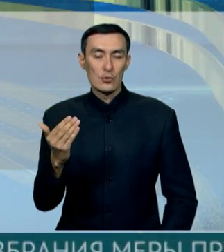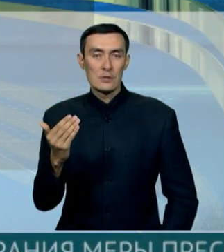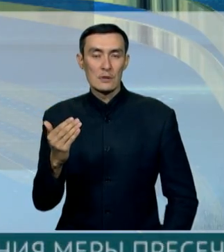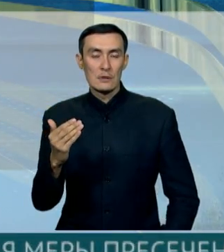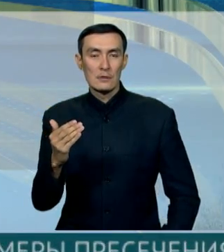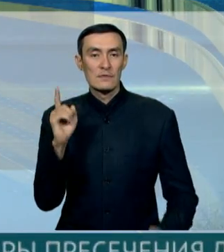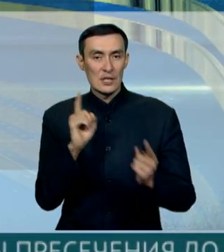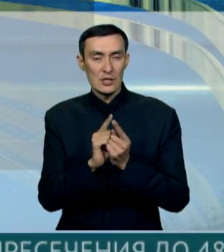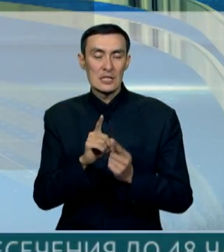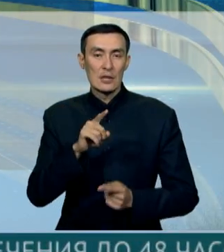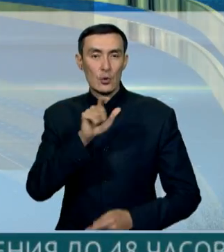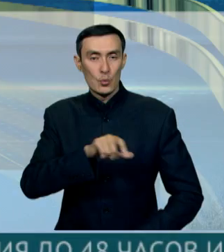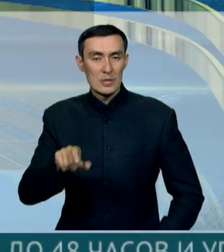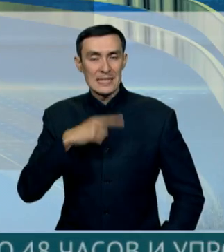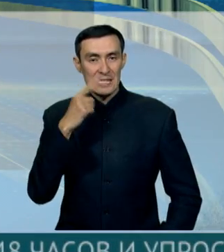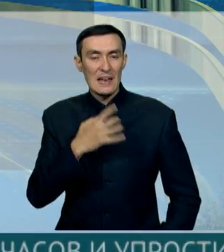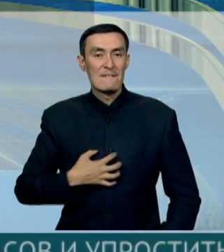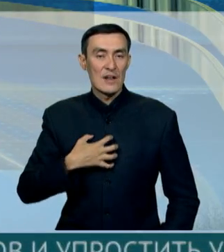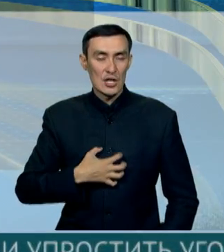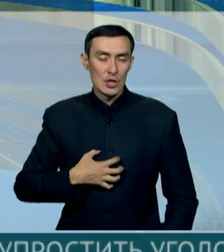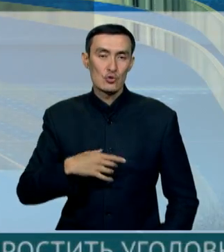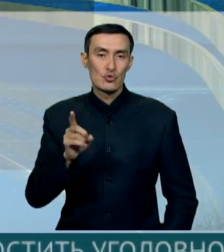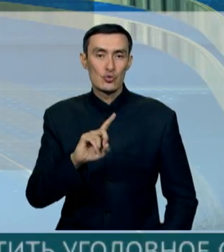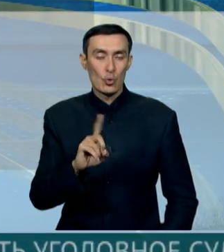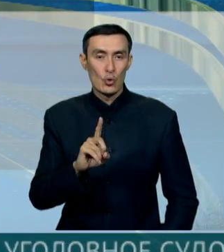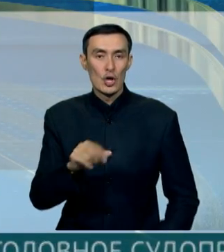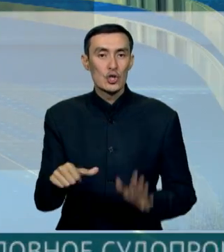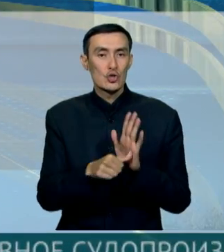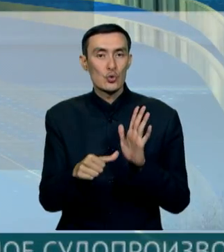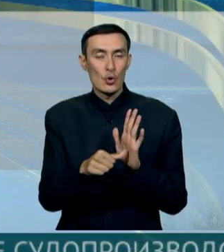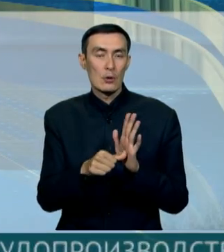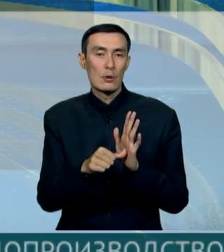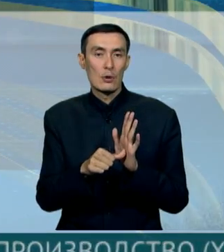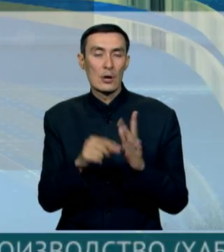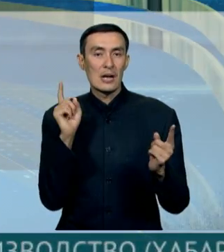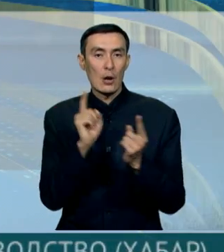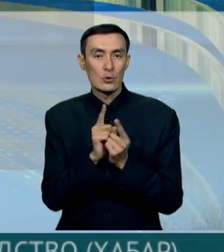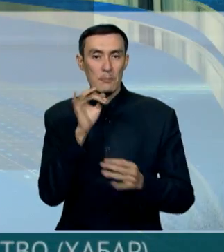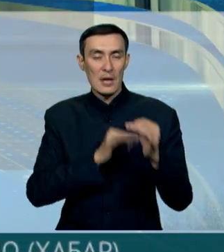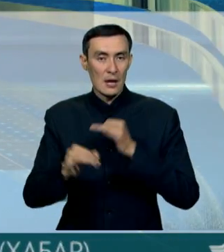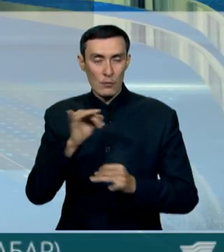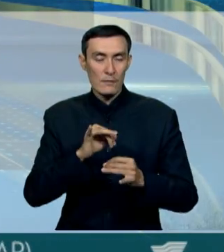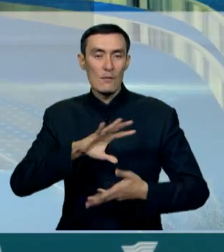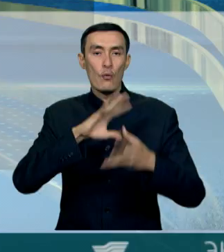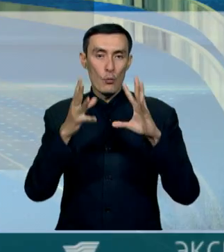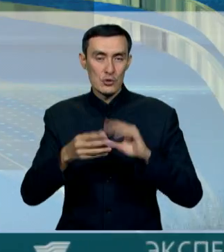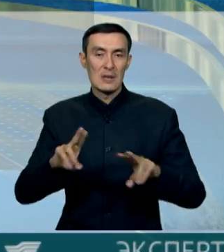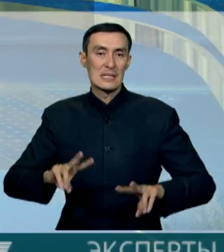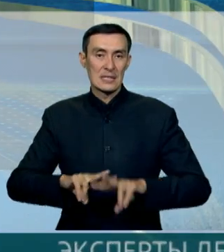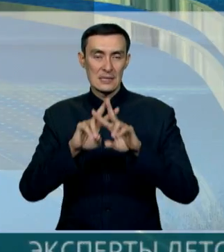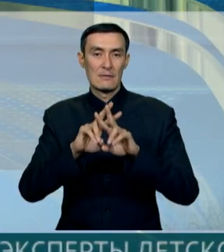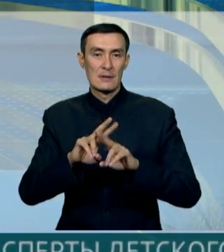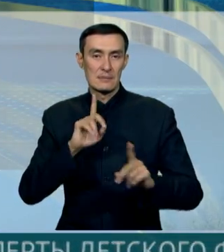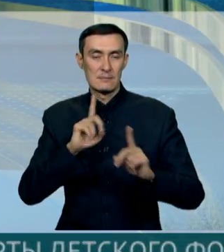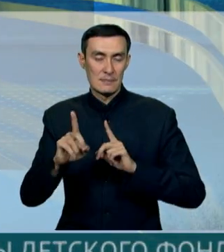собеседники подчеркнули важность именно шестого раунда переговоров, ну и в целом астанинского